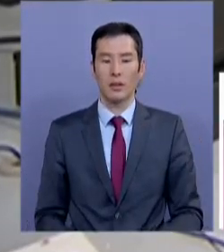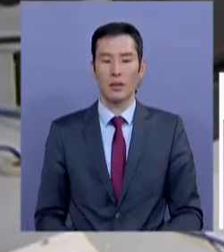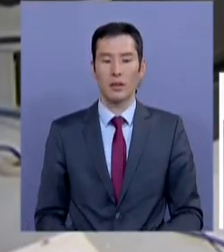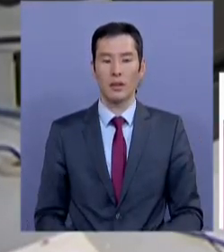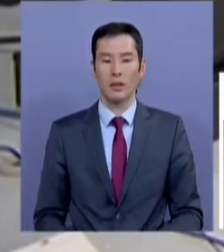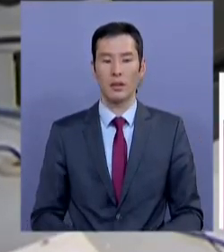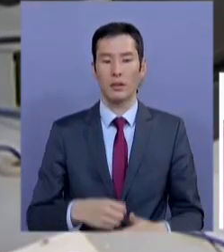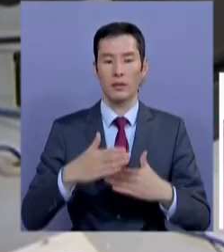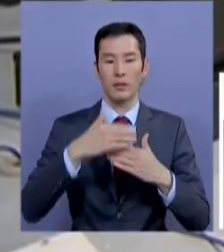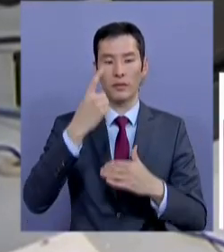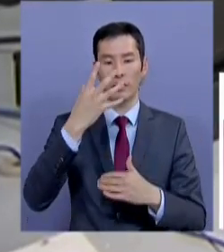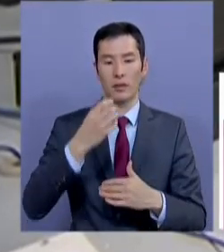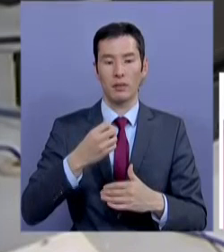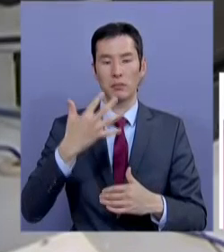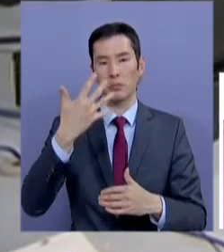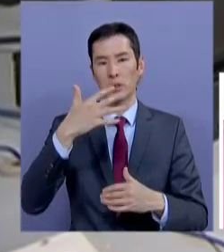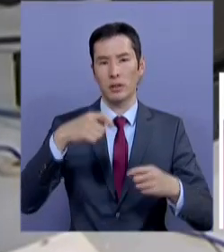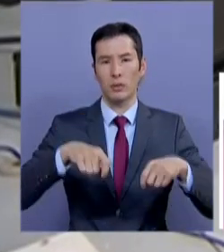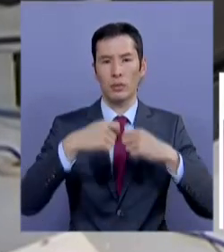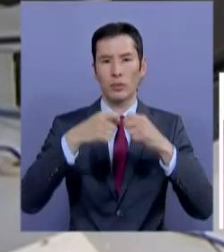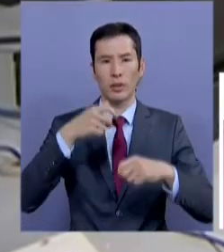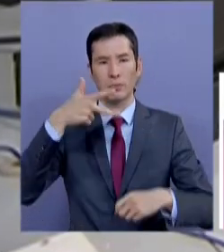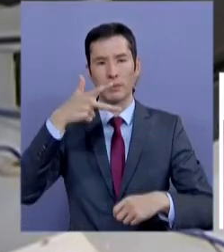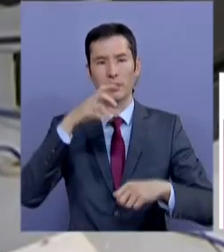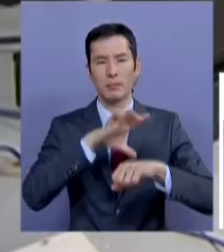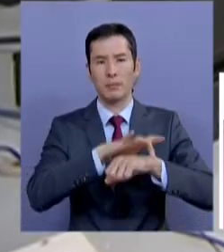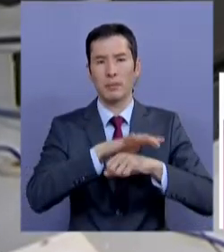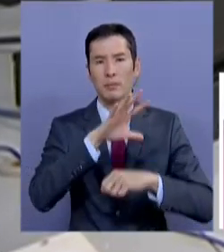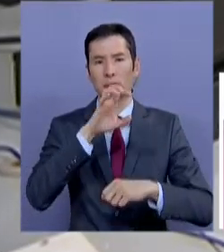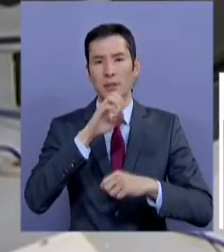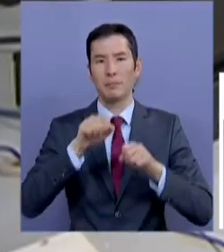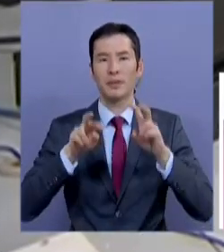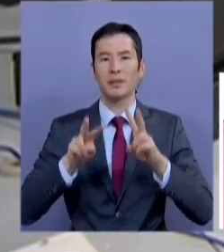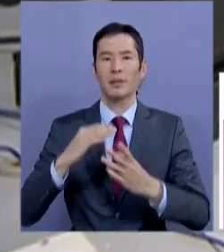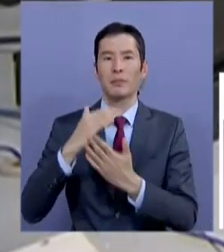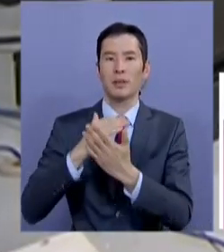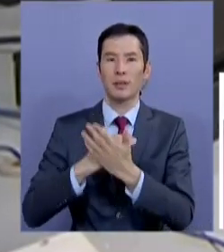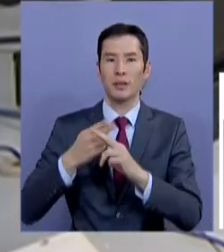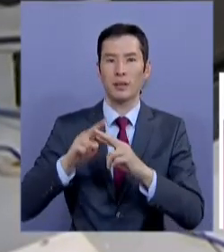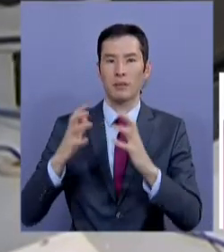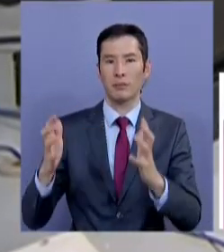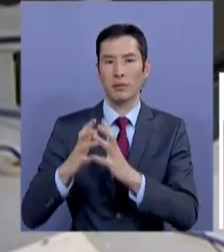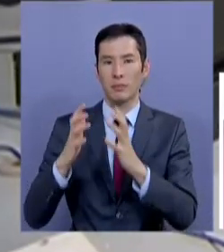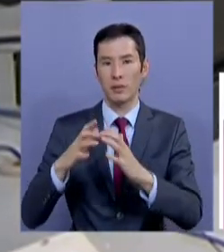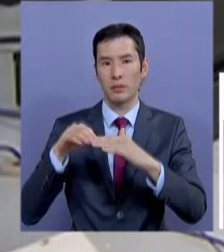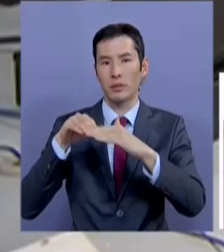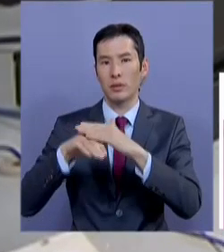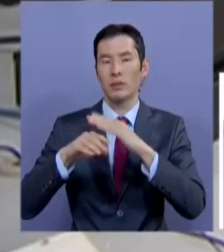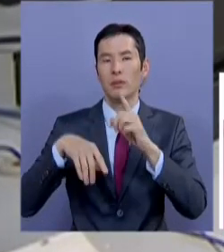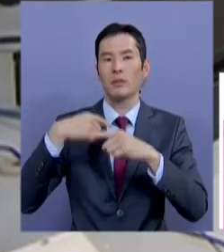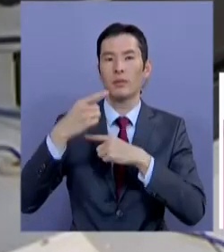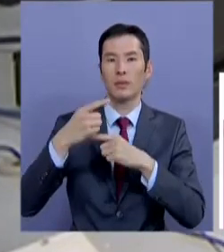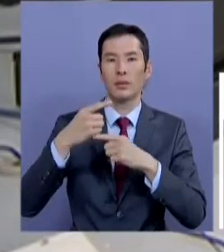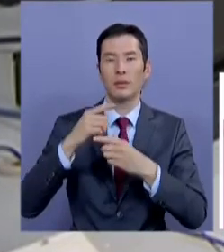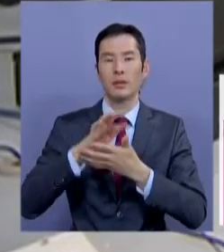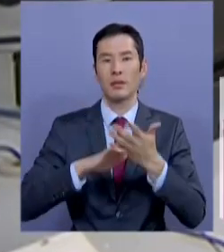Осылай күніне 50-ден астам нарушение жасап, арнайы программамен сақтап, оны папкаға жинап,